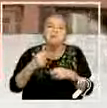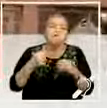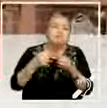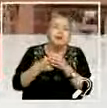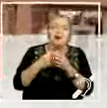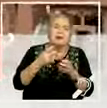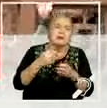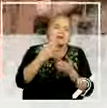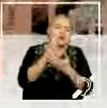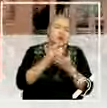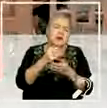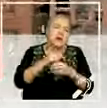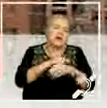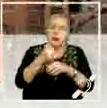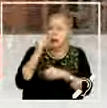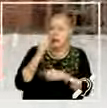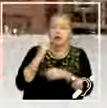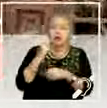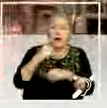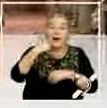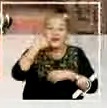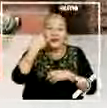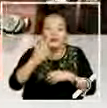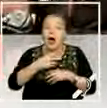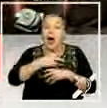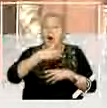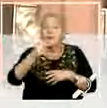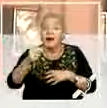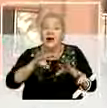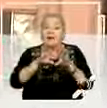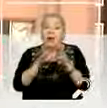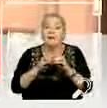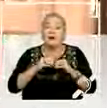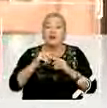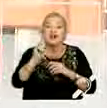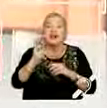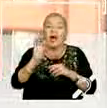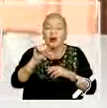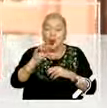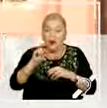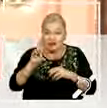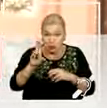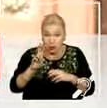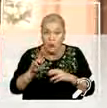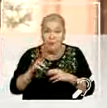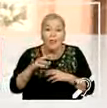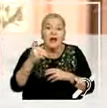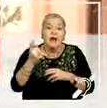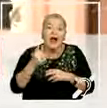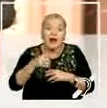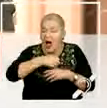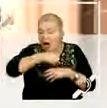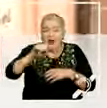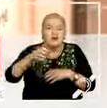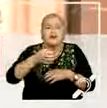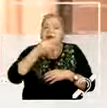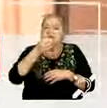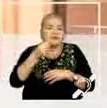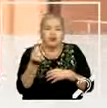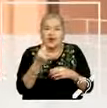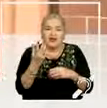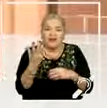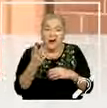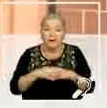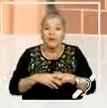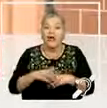aproximativ o jumătate de oră, când au ieșit cu Dan Diaconescu, care a refuzat să facă orice declarații.